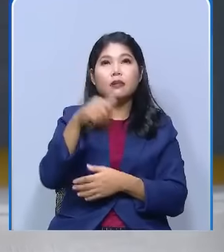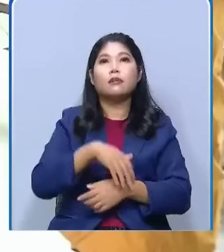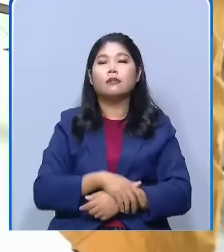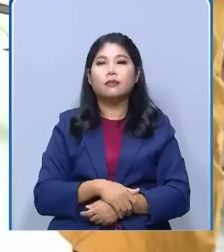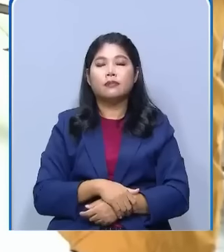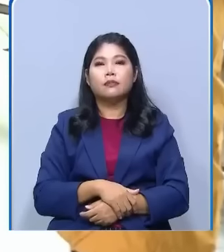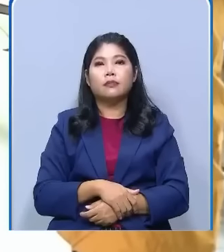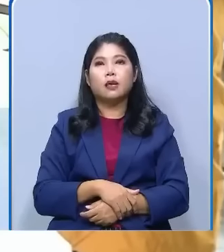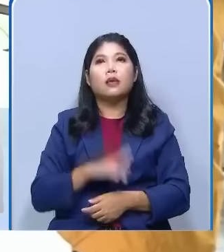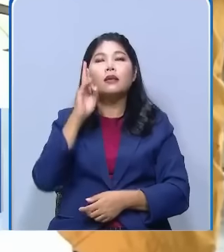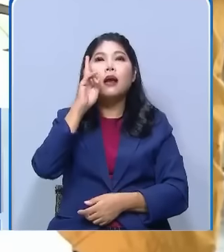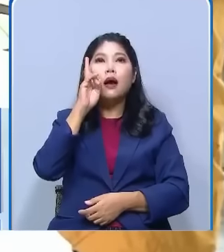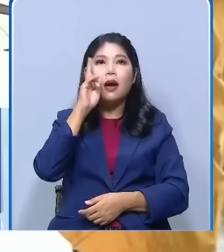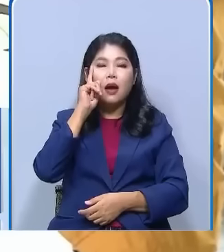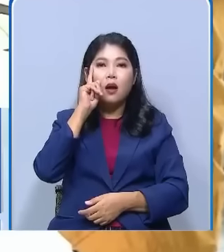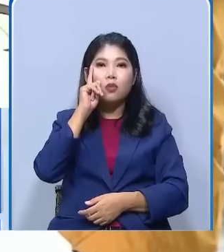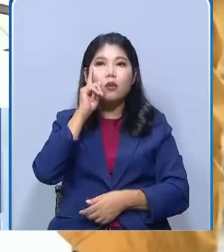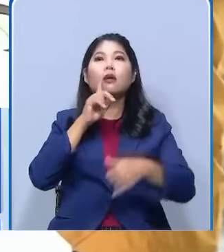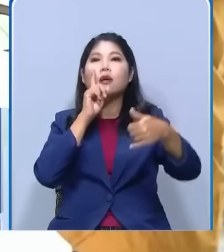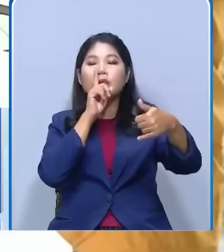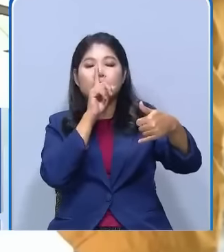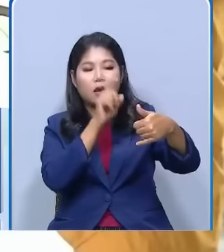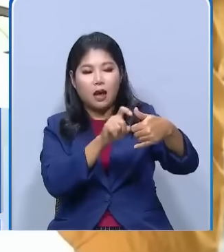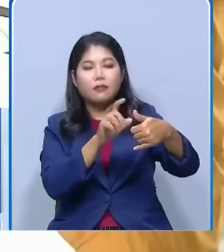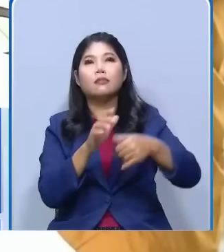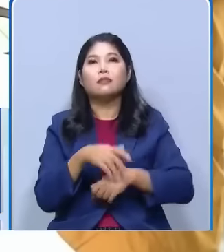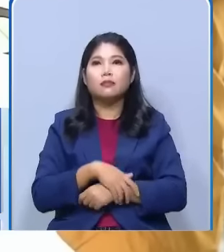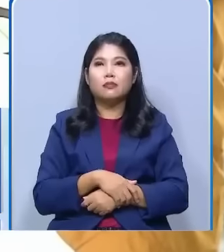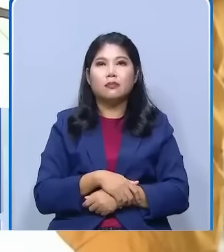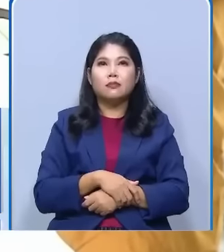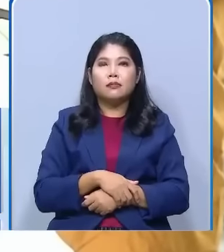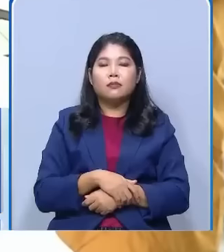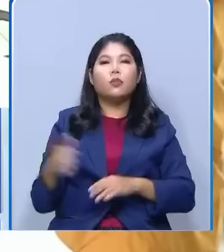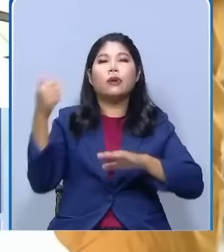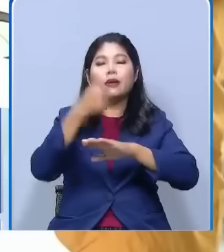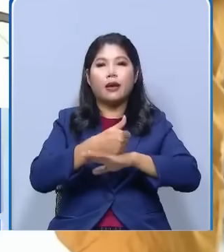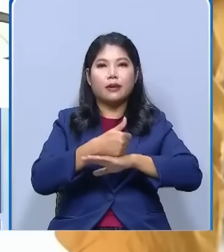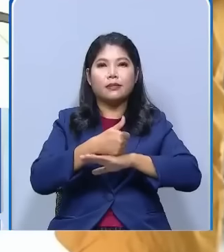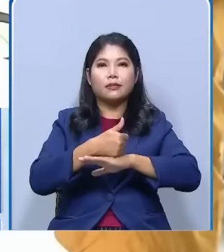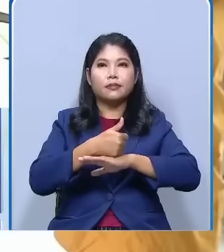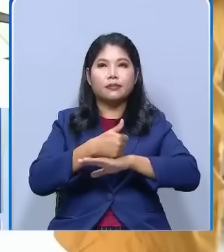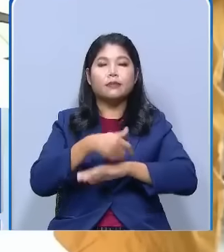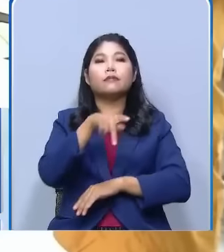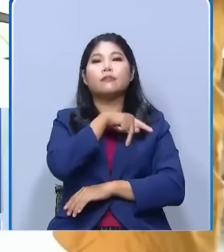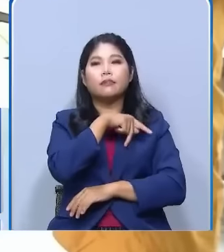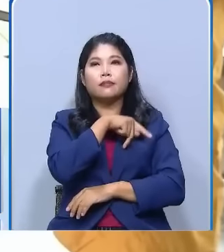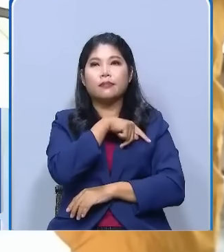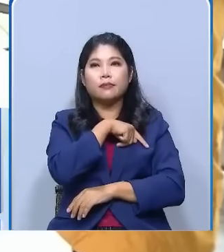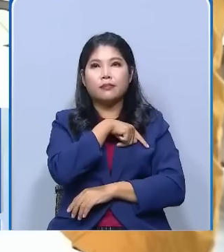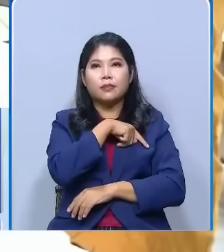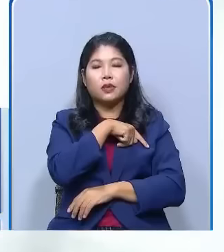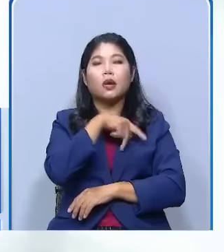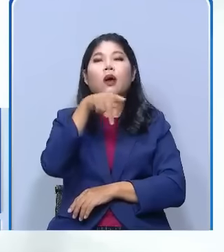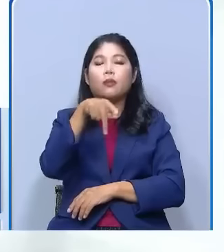เรื่องนี้ทีมข่าวของเราก็ไปสอบถามนะคะนายอินทพรจันเอี่ยมเป็นผู้อำนวยการสำนักงานพระพุทธศาสนาแห่งชาติหรือ